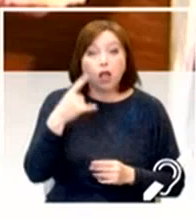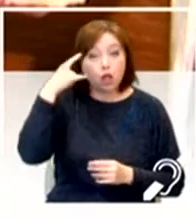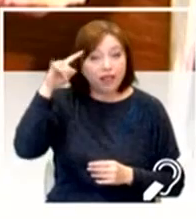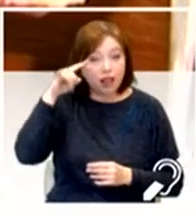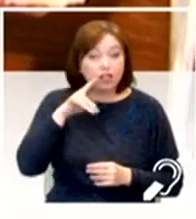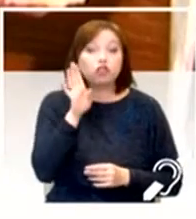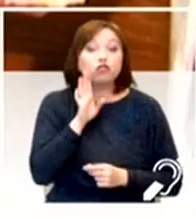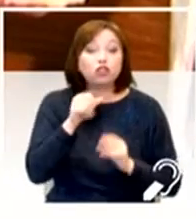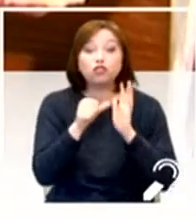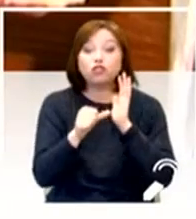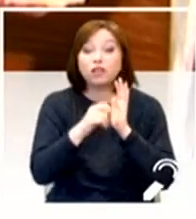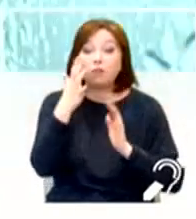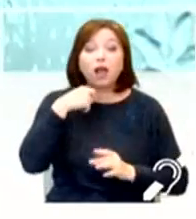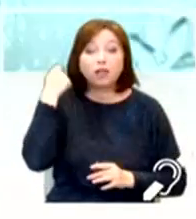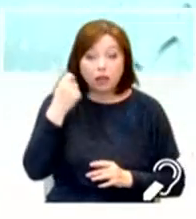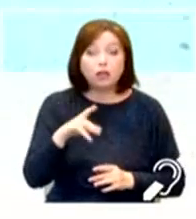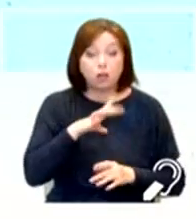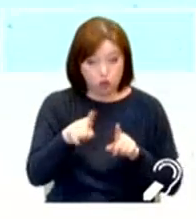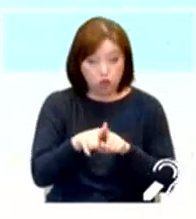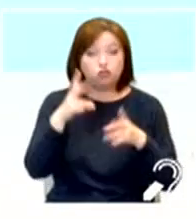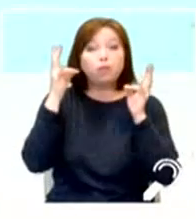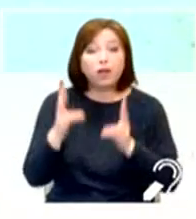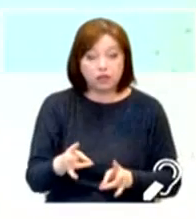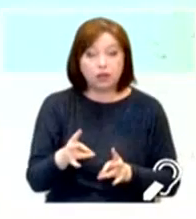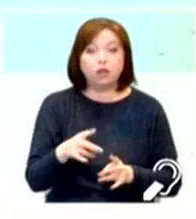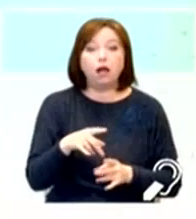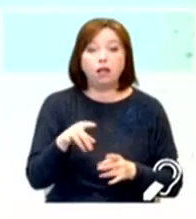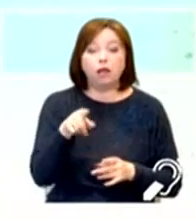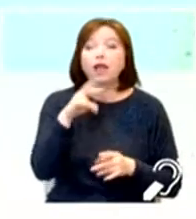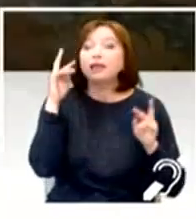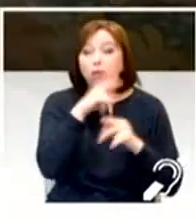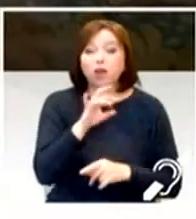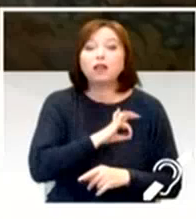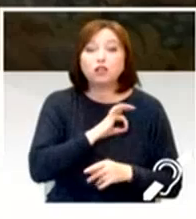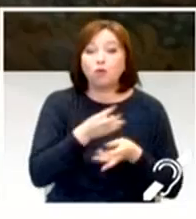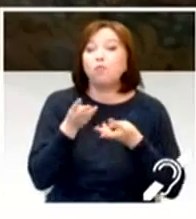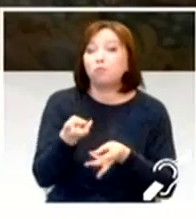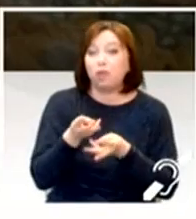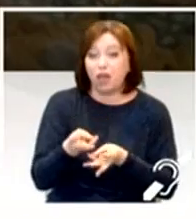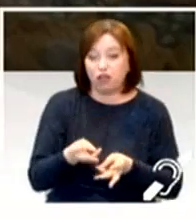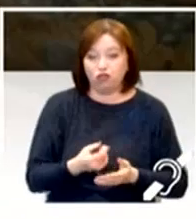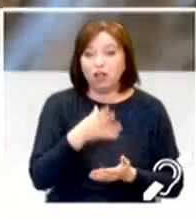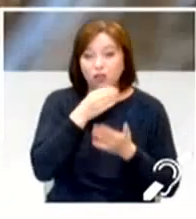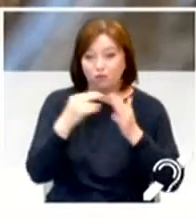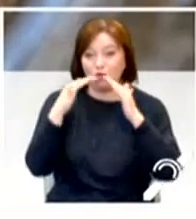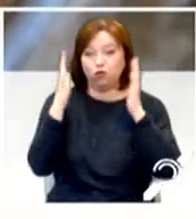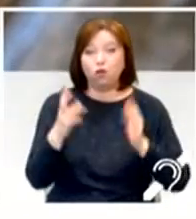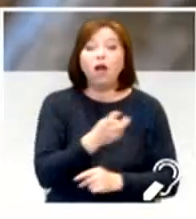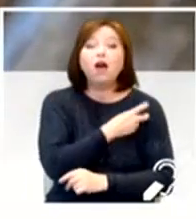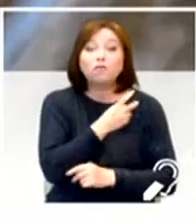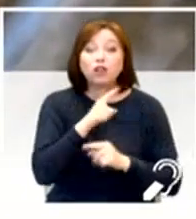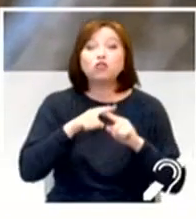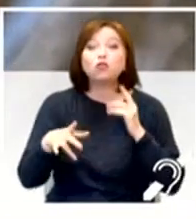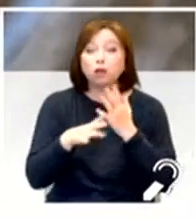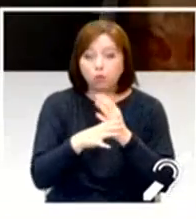o femeie de 65 de ani a avut de suferit în urma exploatării necorespunzătoare a sobei din locuință. Medicii de la